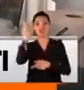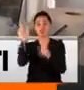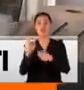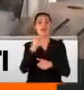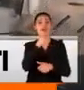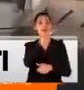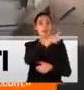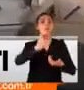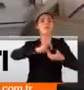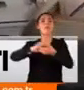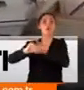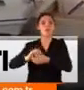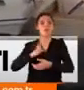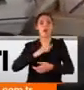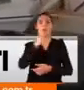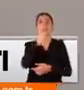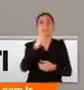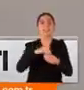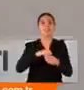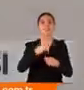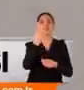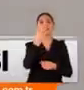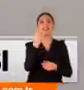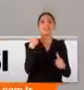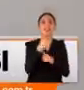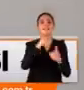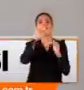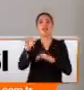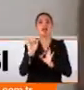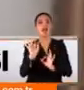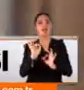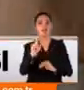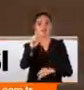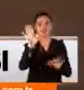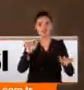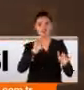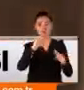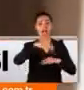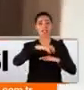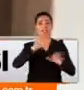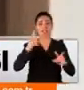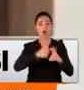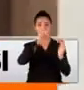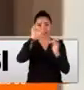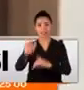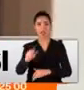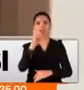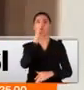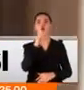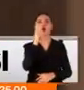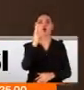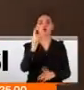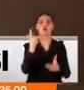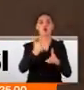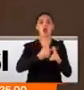turist senede 2-3 kez otele gelmeye başladı. George Charlie Kuşadası'nda otele geldiğinde 20 yıl boyunca 401 numaralı odada kaldı.